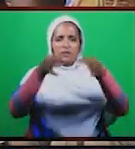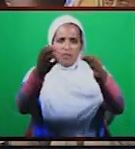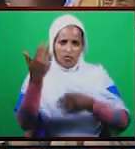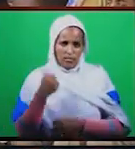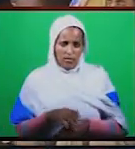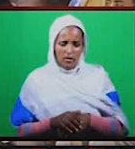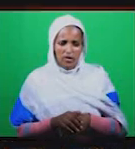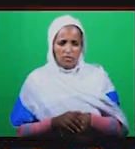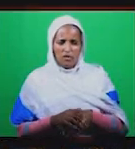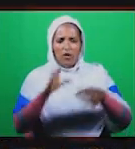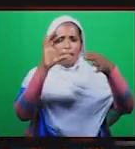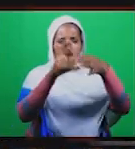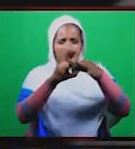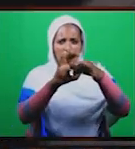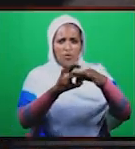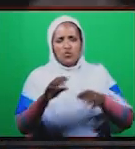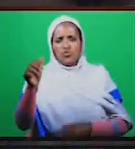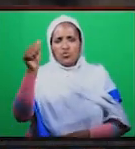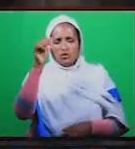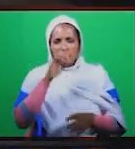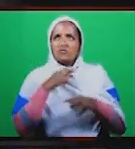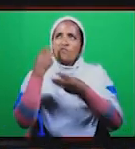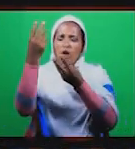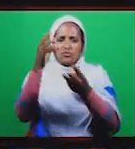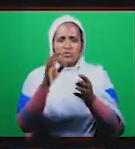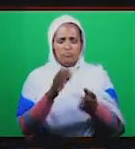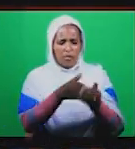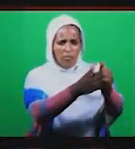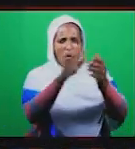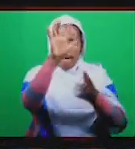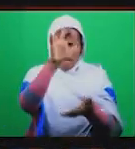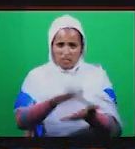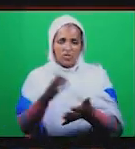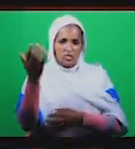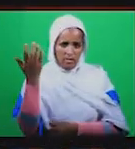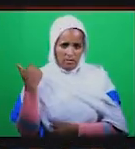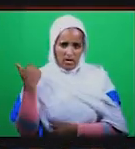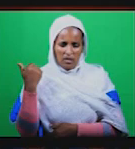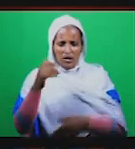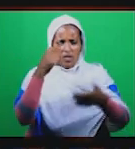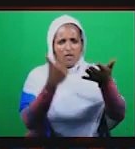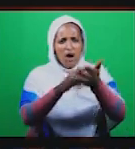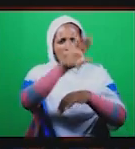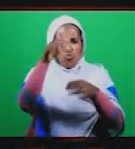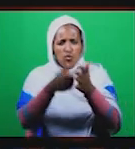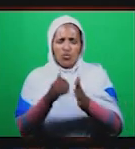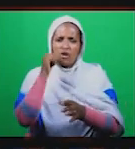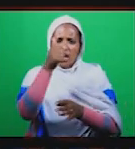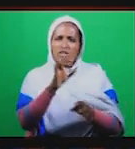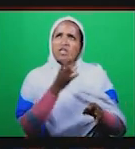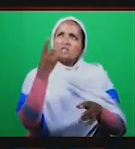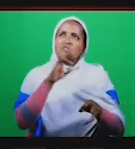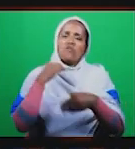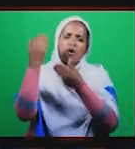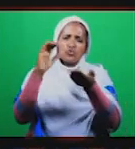አስተላልፎ ነበር። ማህበሩ የስጢፋኖስ የሚመራው 5000 ነበር። ያ ሁሉ ነገ